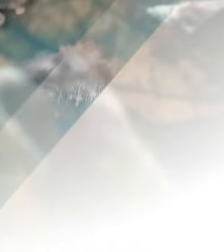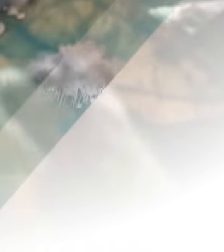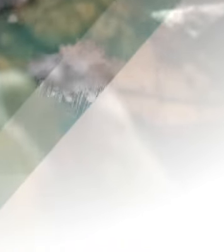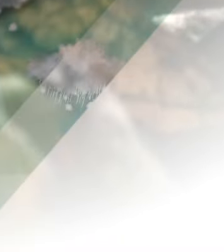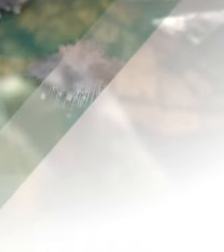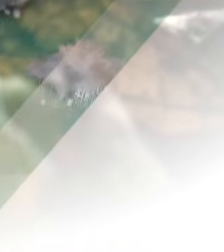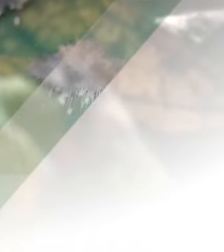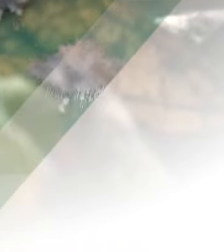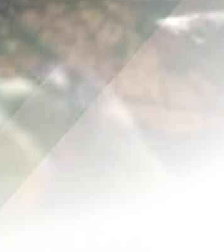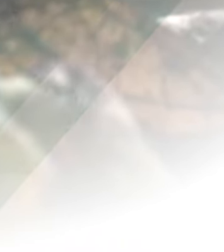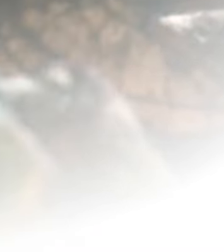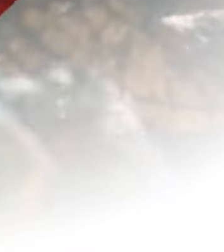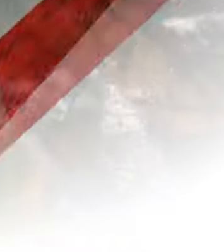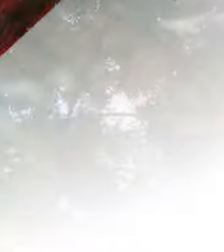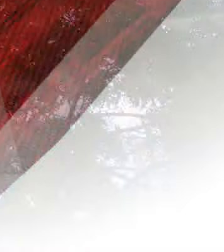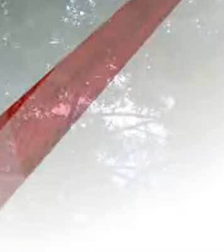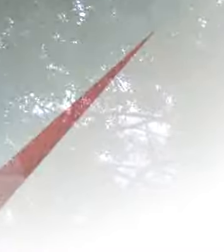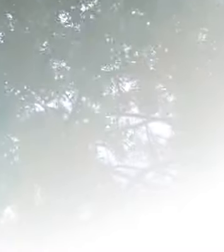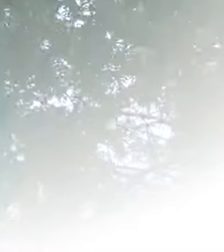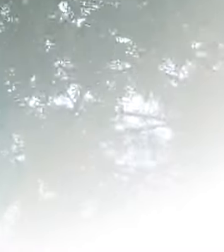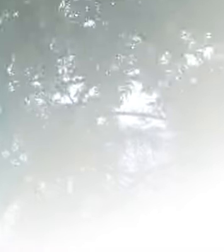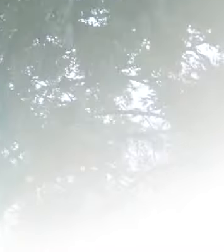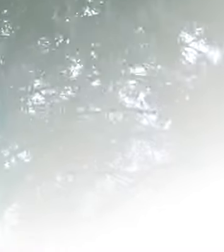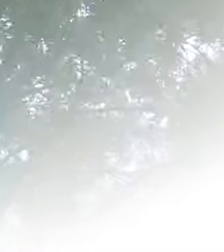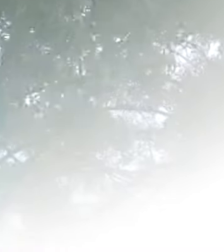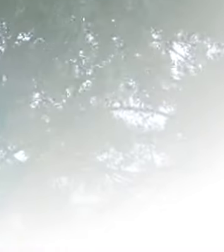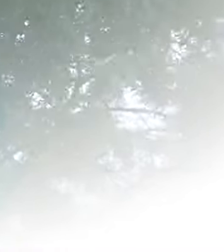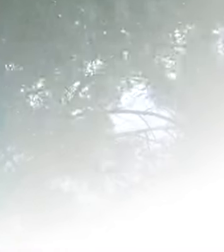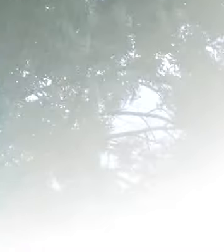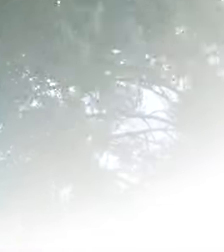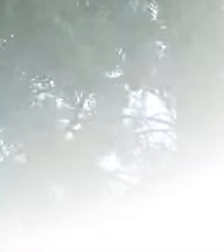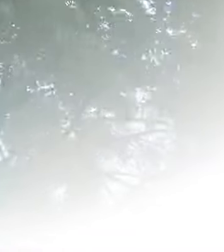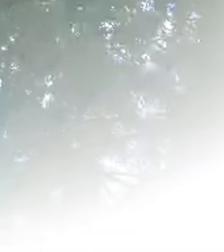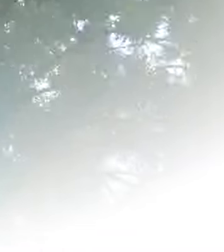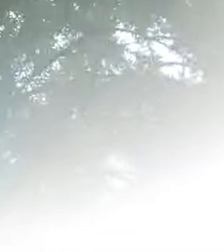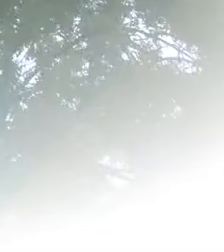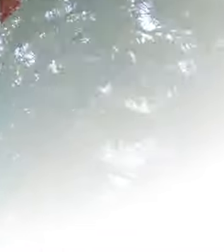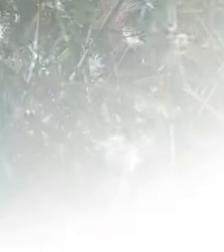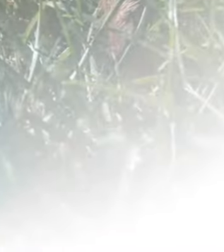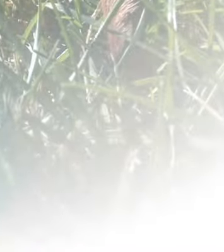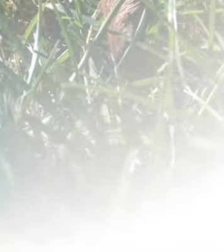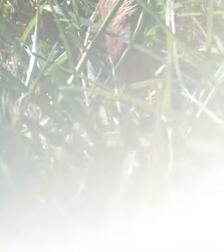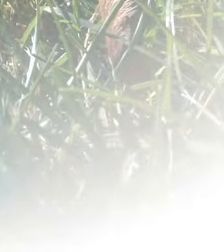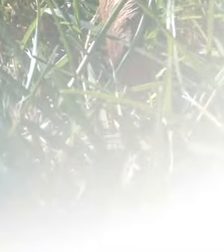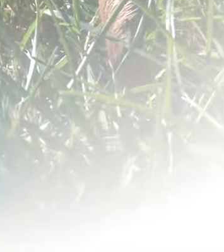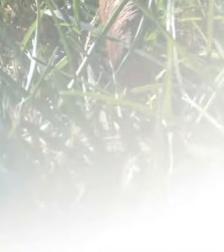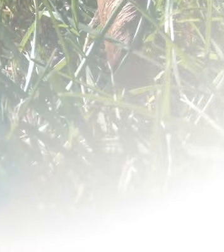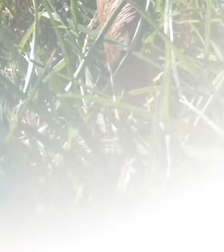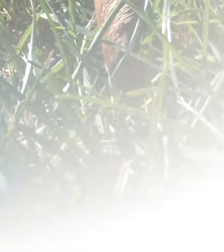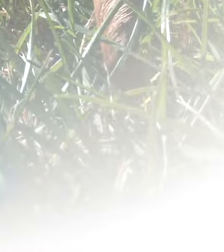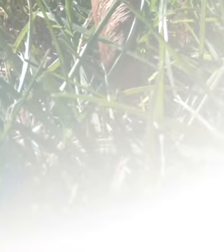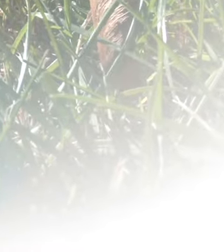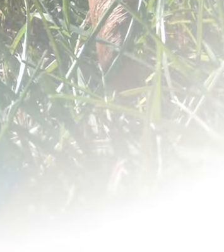с близкими людьми або давними сябрами, здольными дать правильную параду и оказать моральную подтрымку.